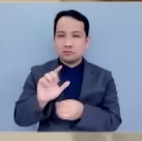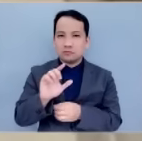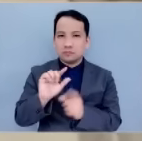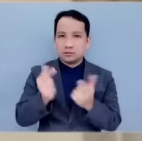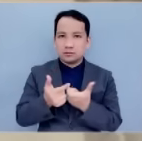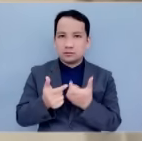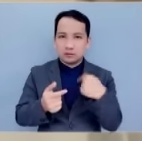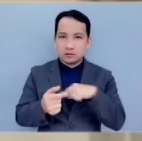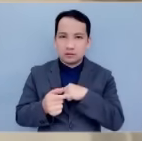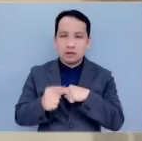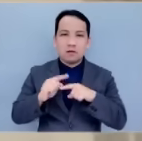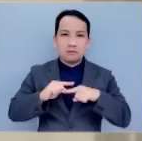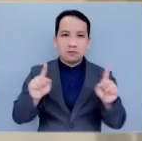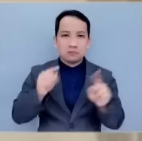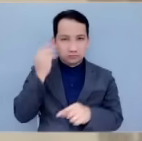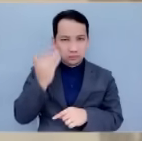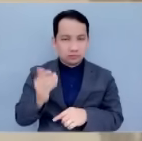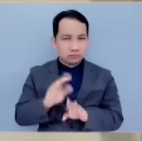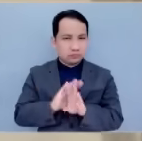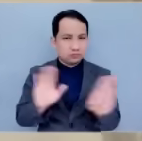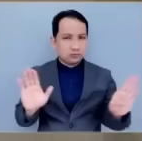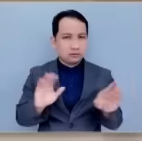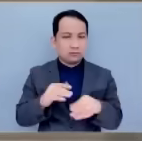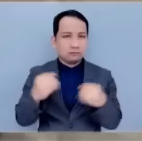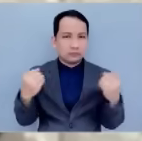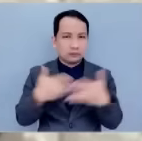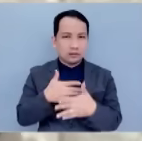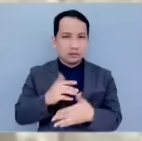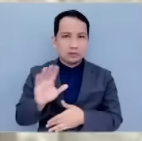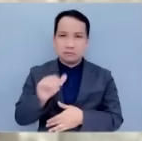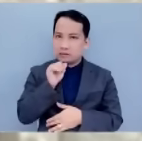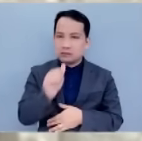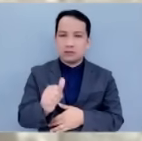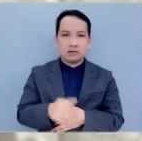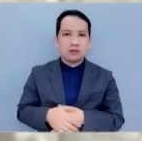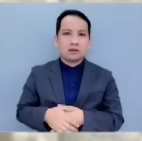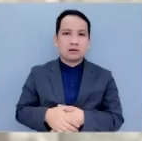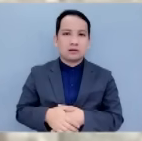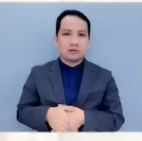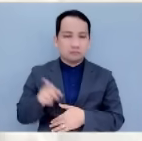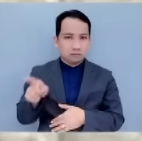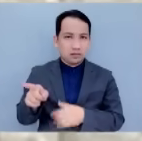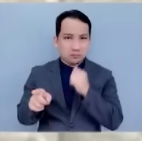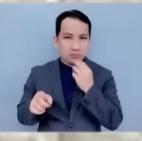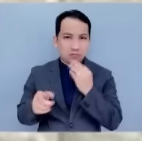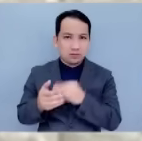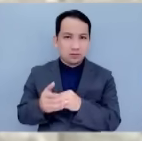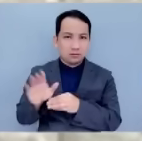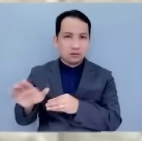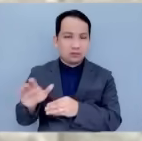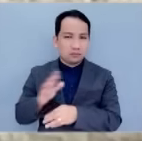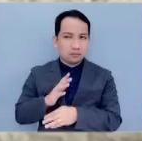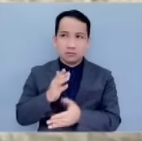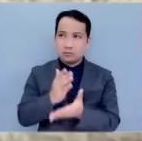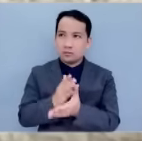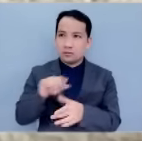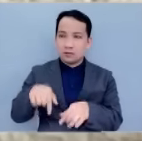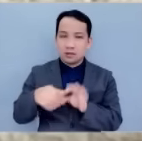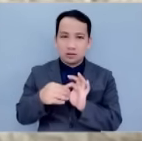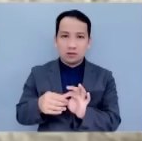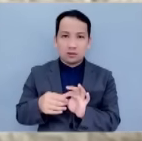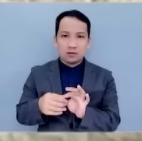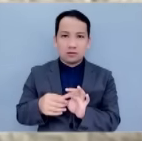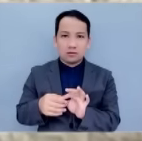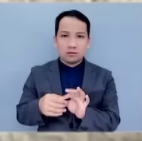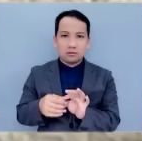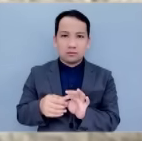Sa kabila niyan, hindi raw sila natatakot. May mensahe sila na huminto kayo sa mga